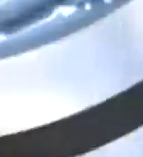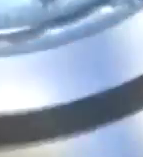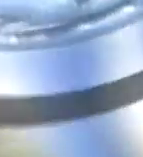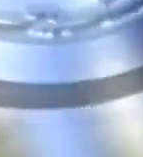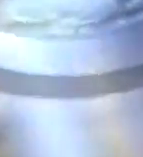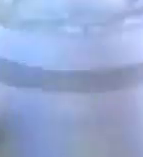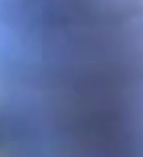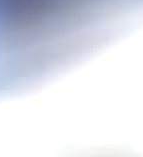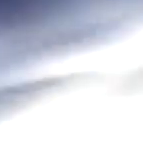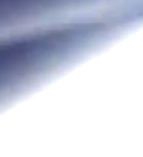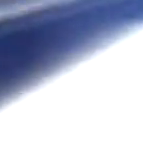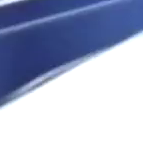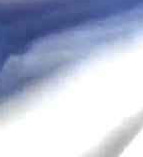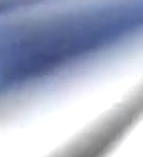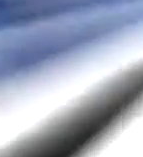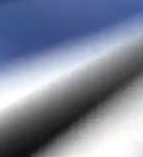Музика